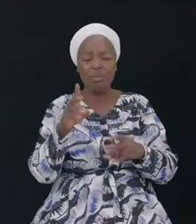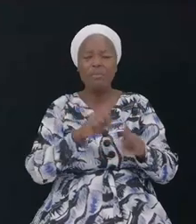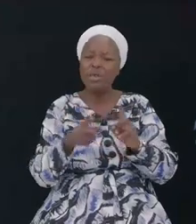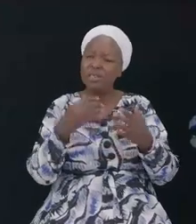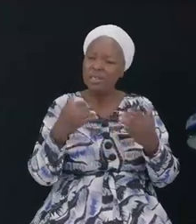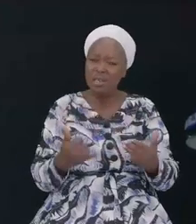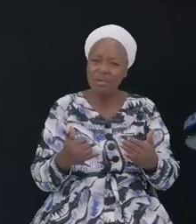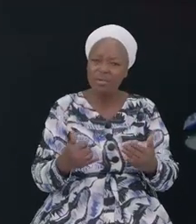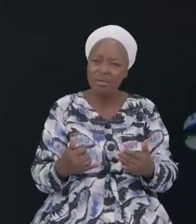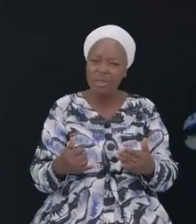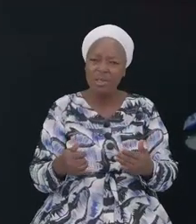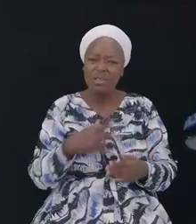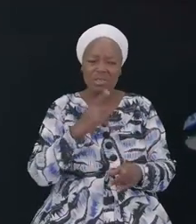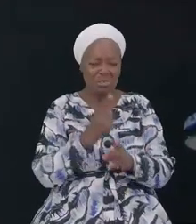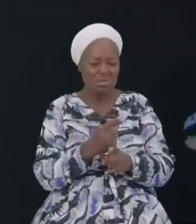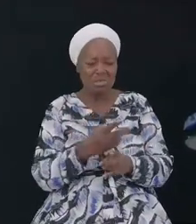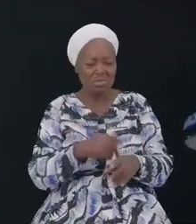il a pris les choses à la légère.